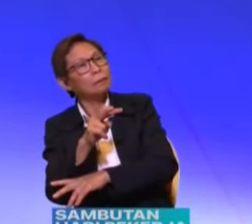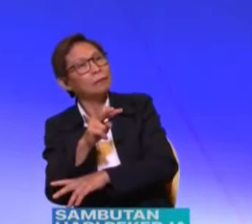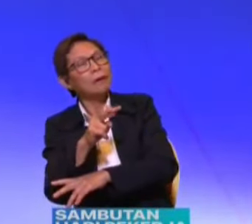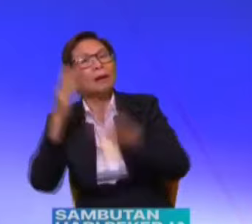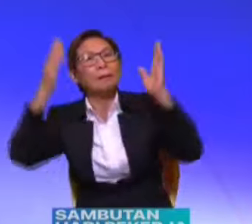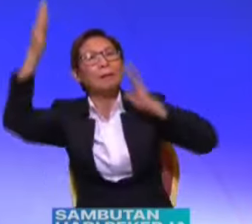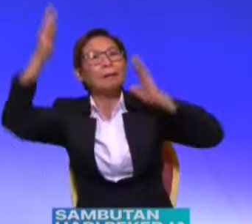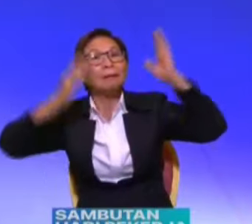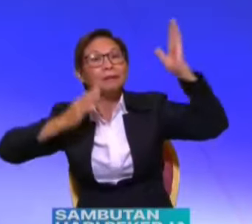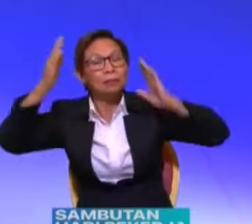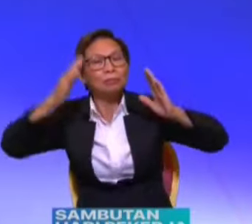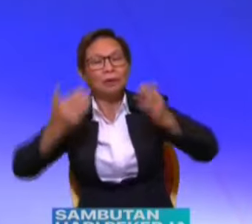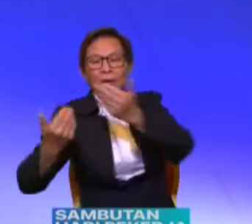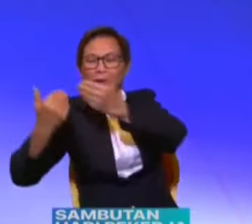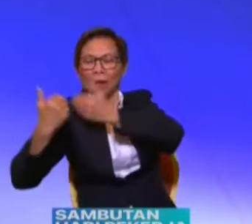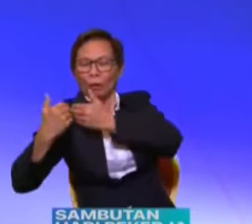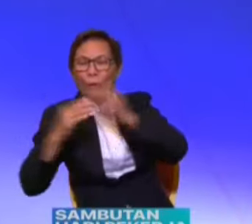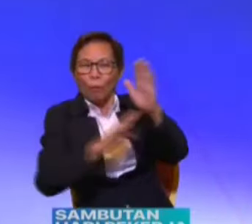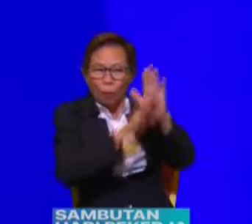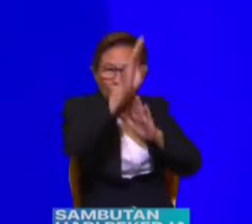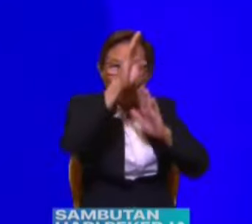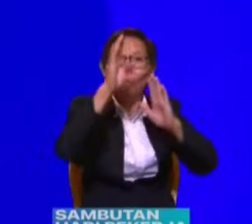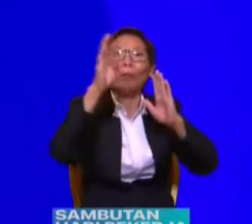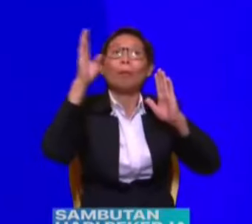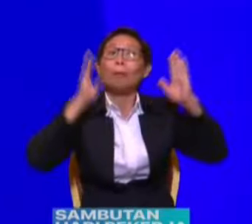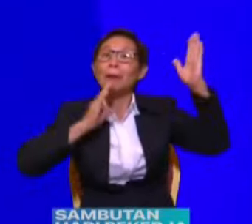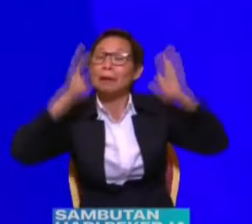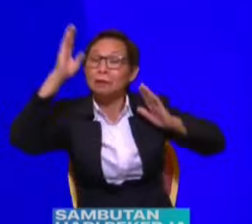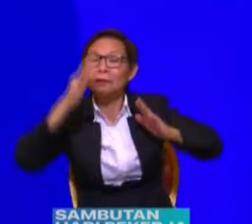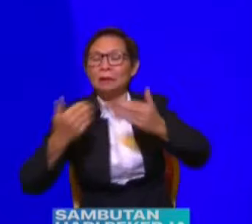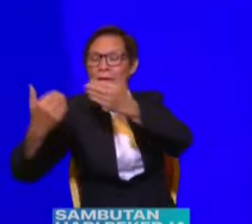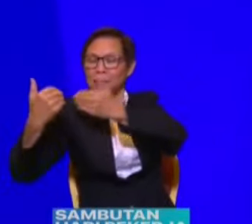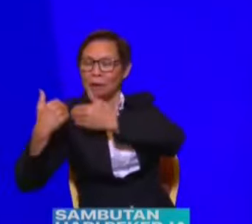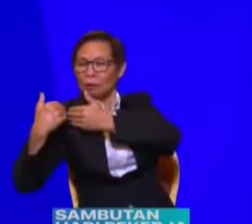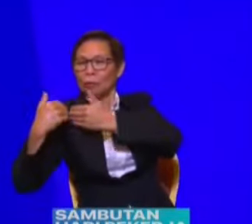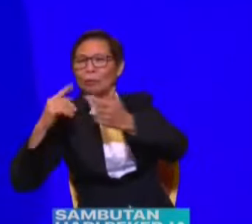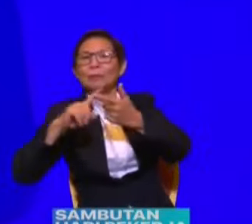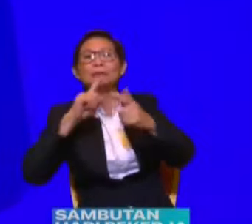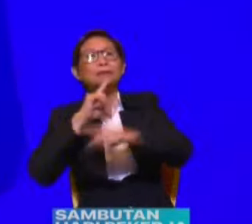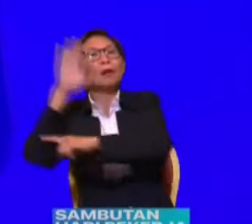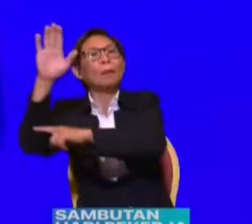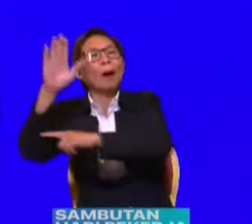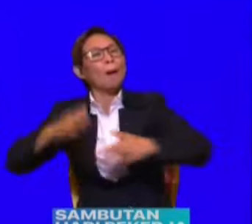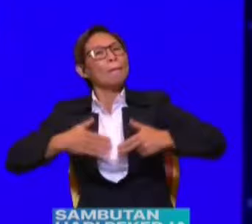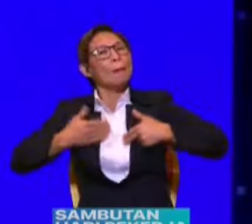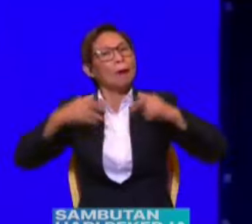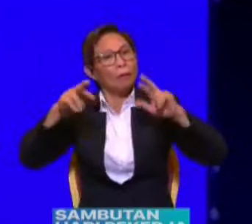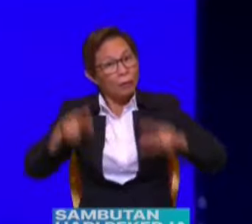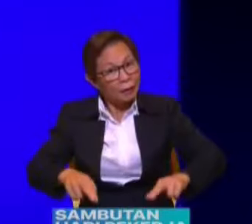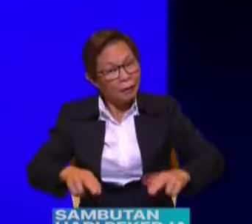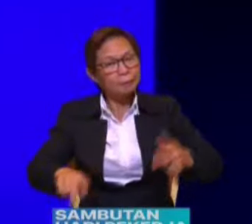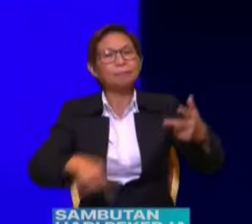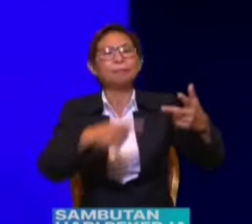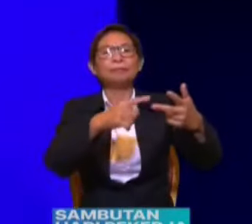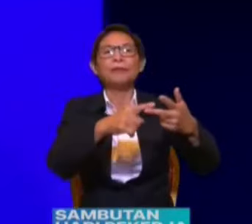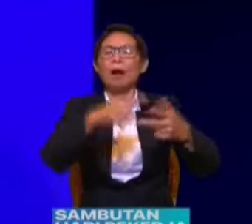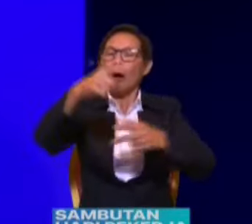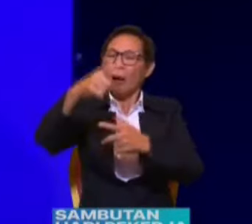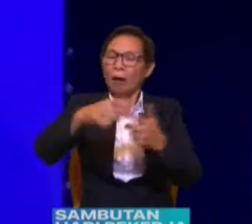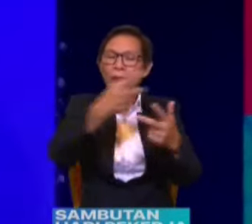negara, tanggungjawab membangunkan negara, tanggungjawab menjamin kesejahteraan rakyat itu